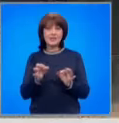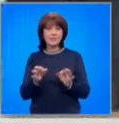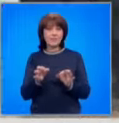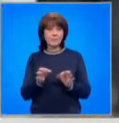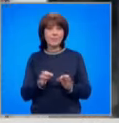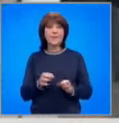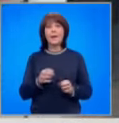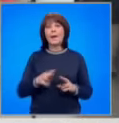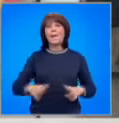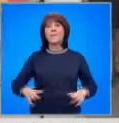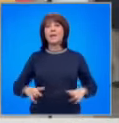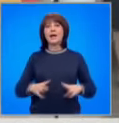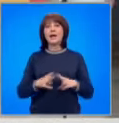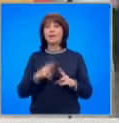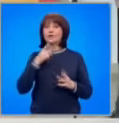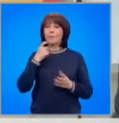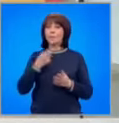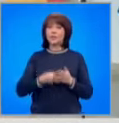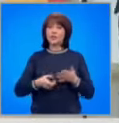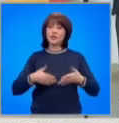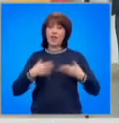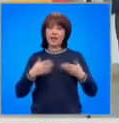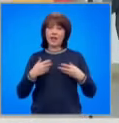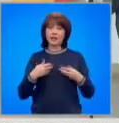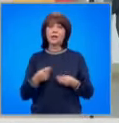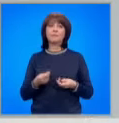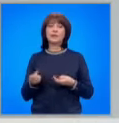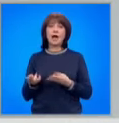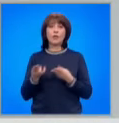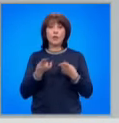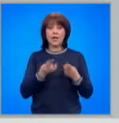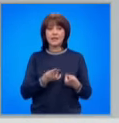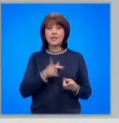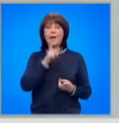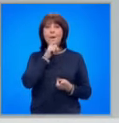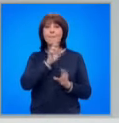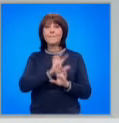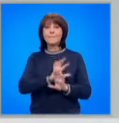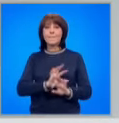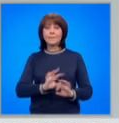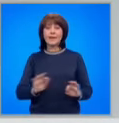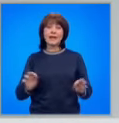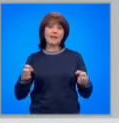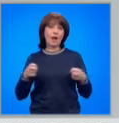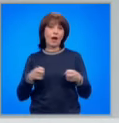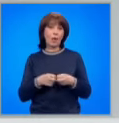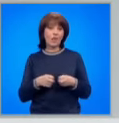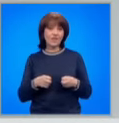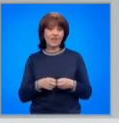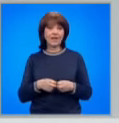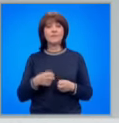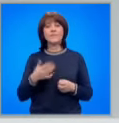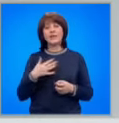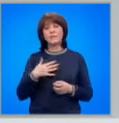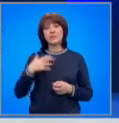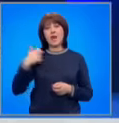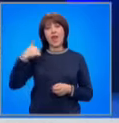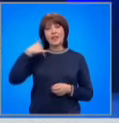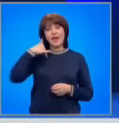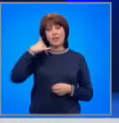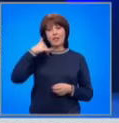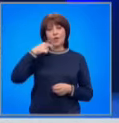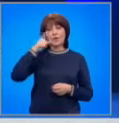Париж е потвърдил желанието си да допринесе за мирно разрешаване на конфликта. Шойгу е изложил руската позиция и в телефонни разговори с турския си